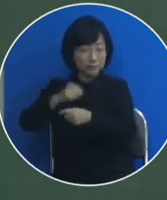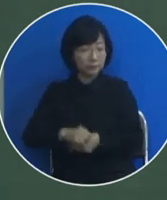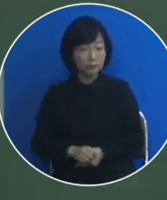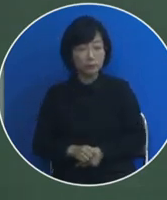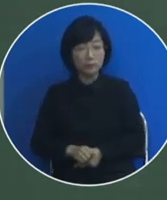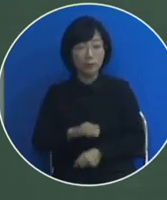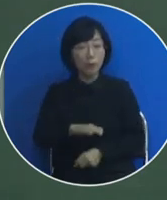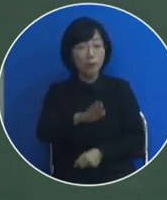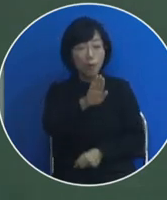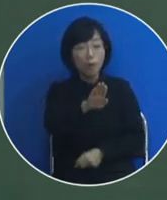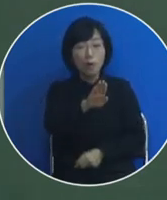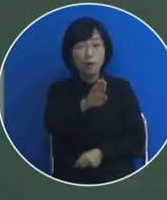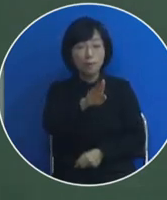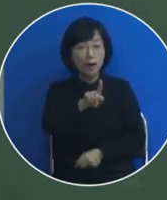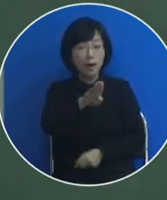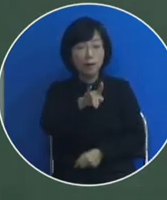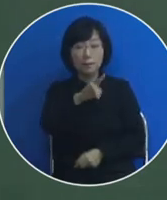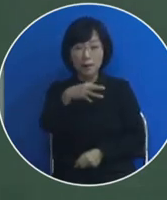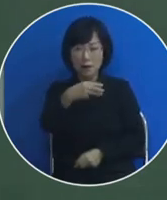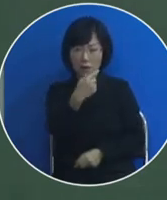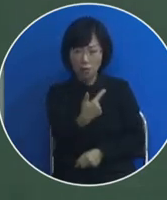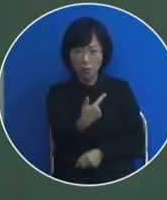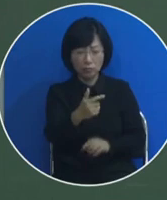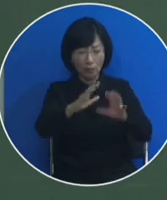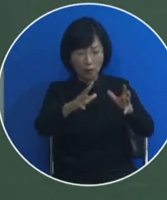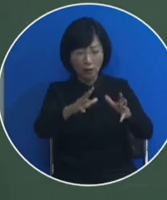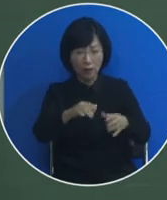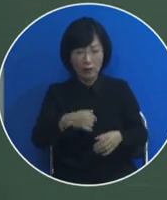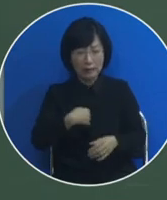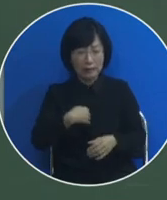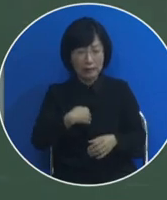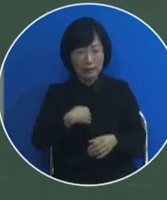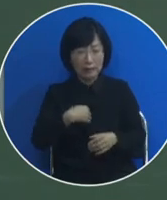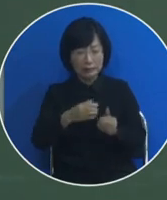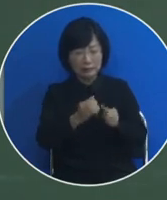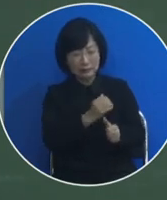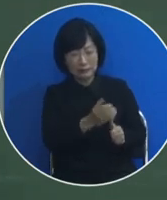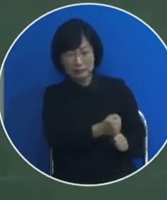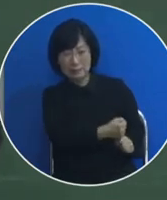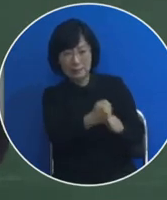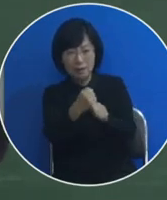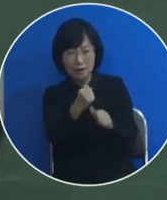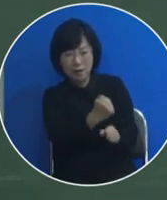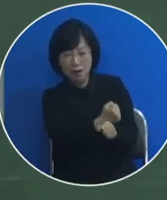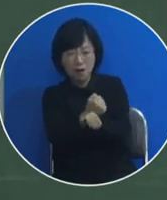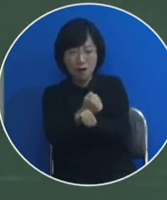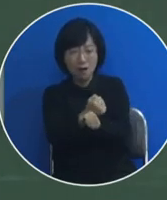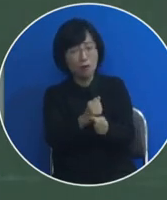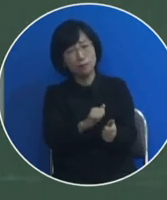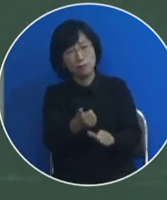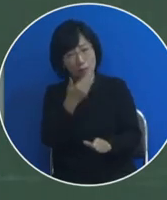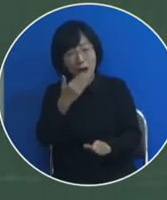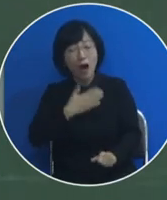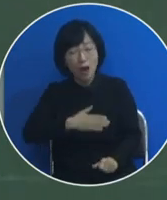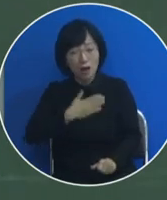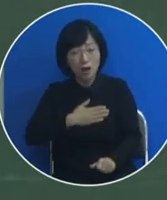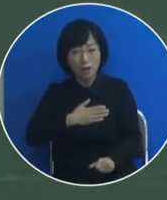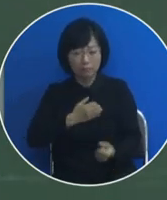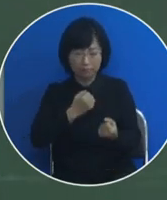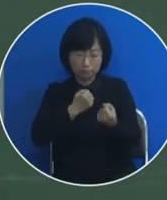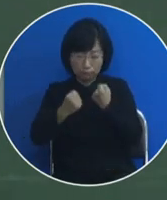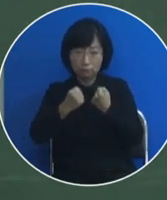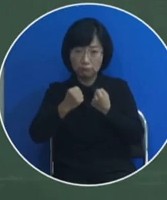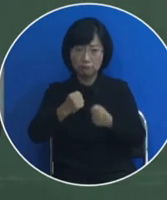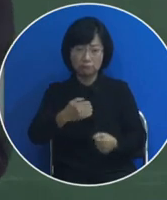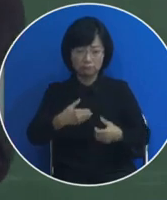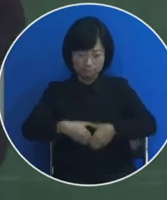알면서 했습니까? How is it they were able to do that even though they knew they would die in Babylon? 이 사람들은 특징이 잠시 위기도 있습니다. The characters of these people said momentarily they